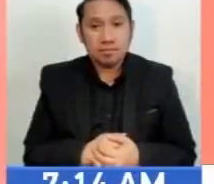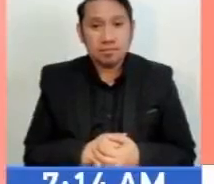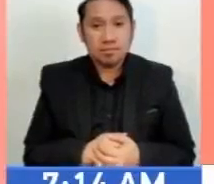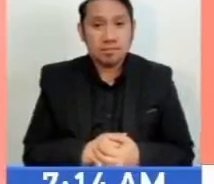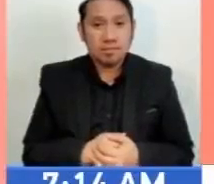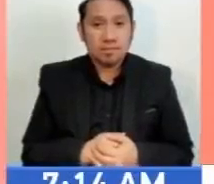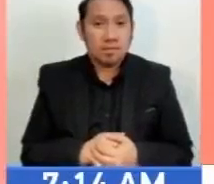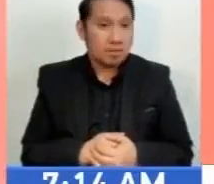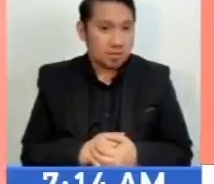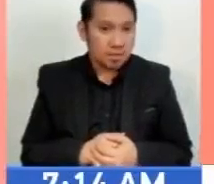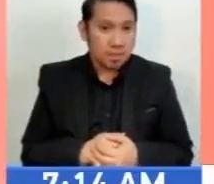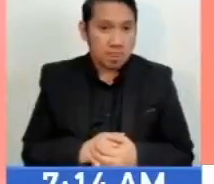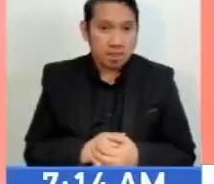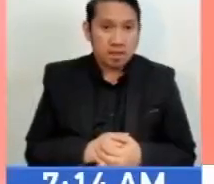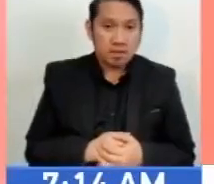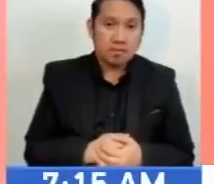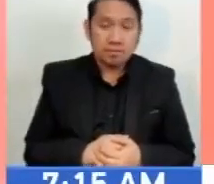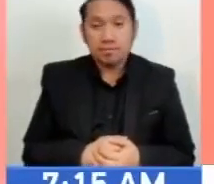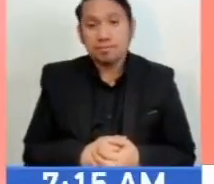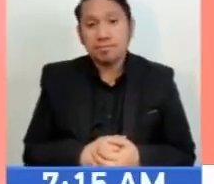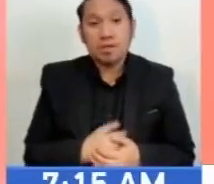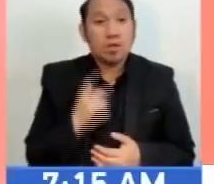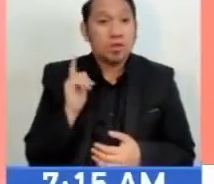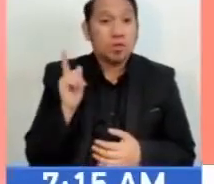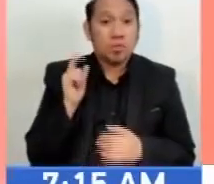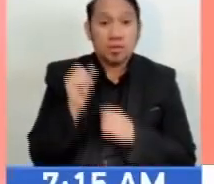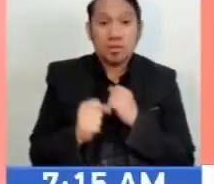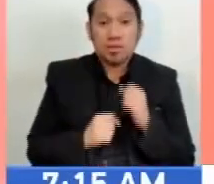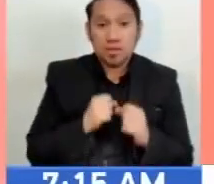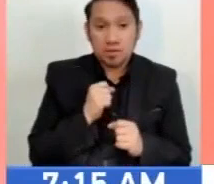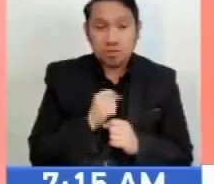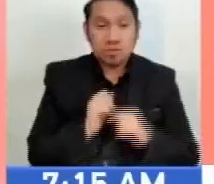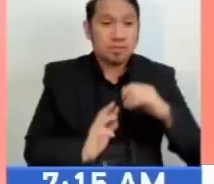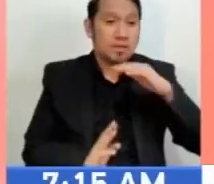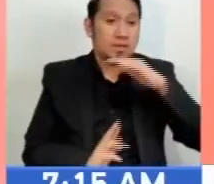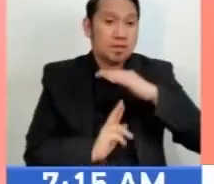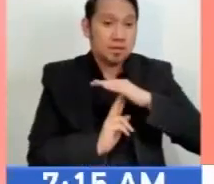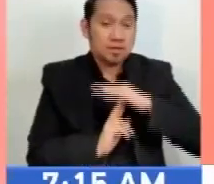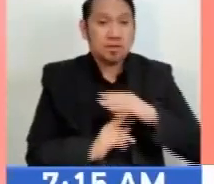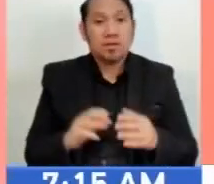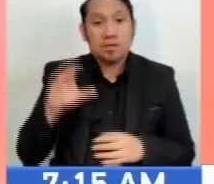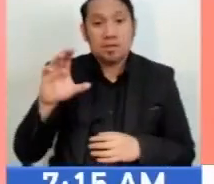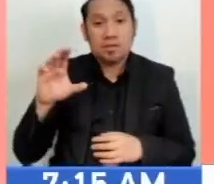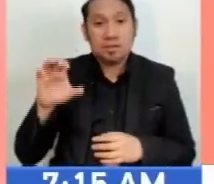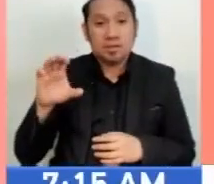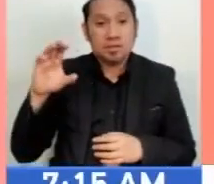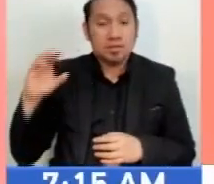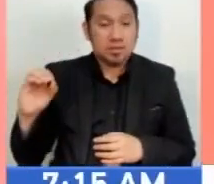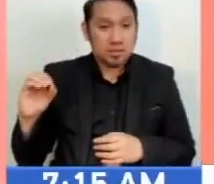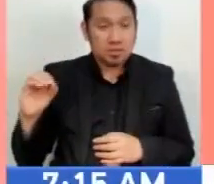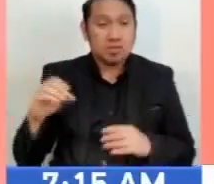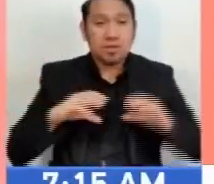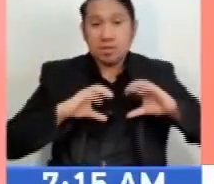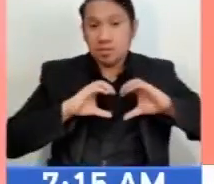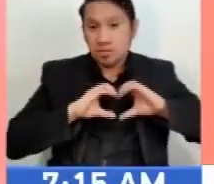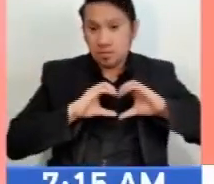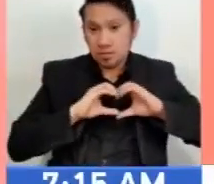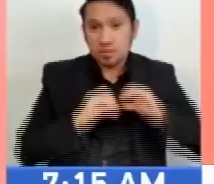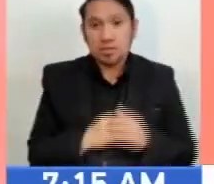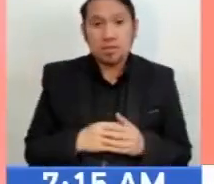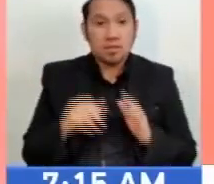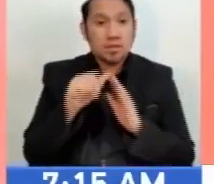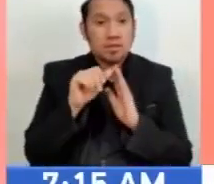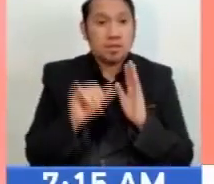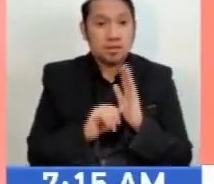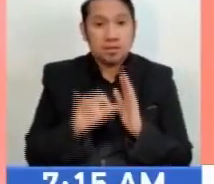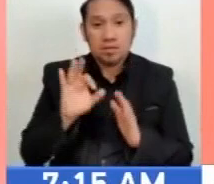Makalipas ang mahigit dalawang dekada, magre-retiro na po bilang Chief Executive Officer ng Kapuso Network si Atty. Felipe L.